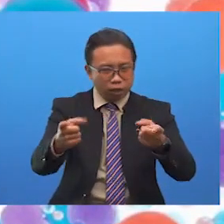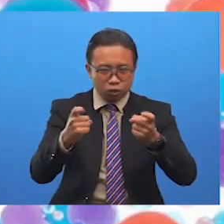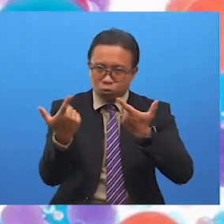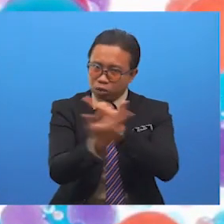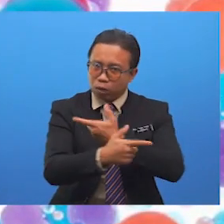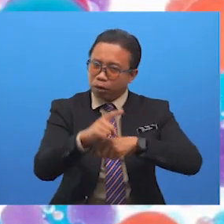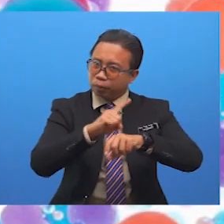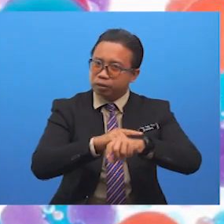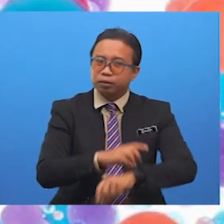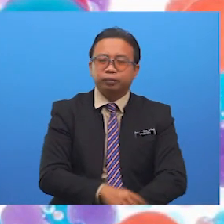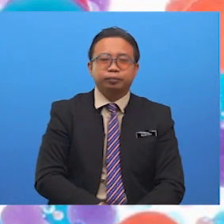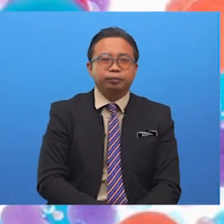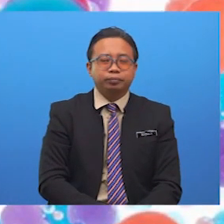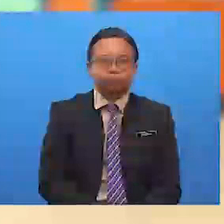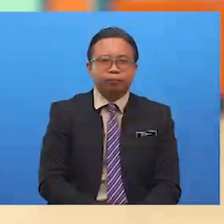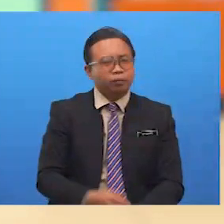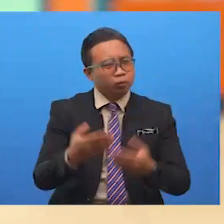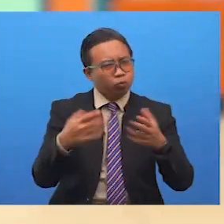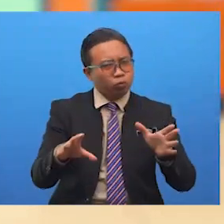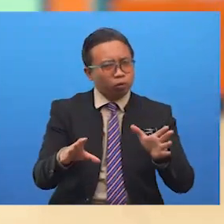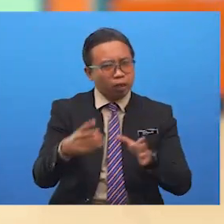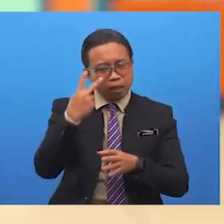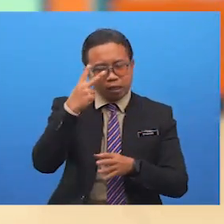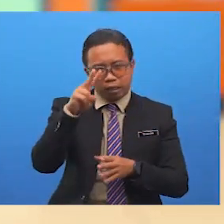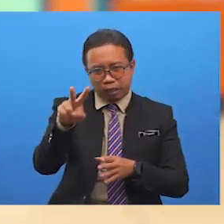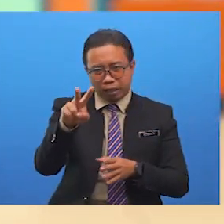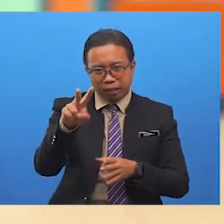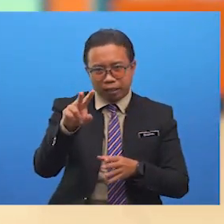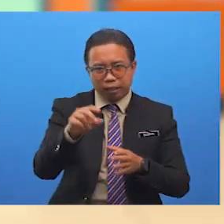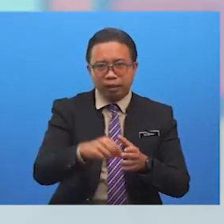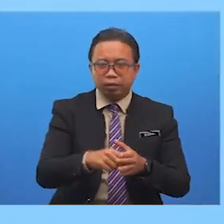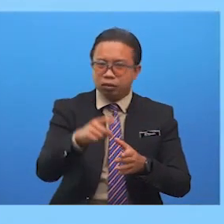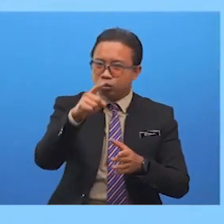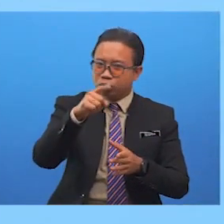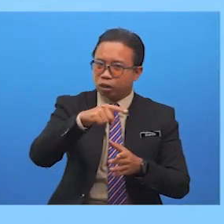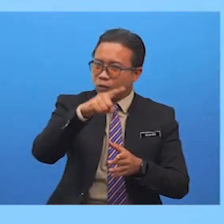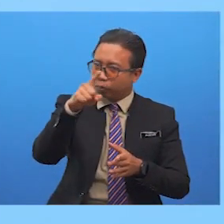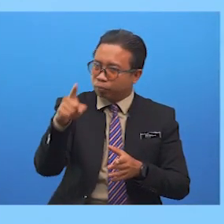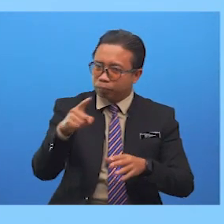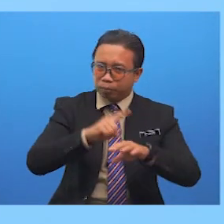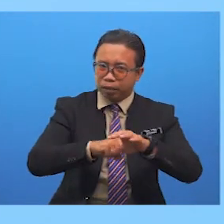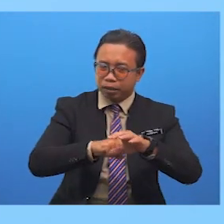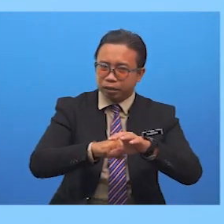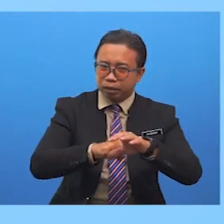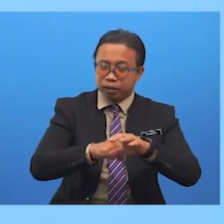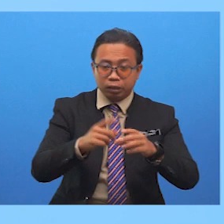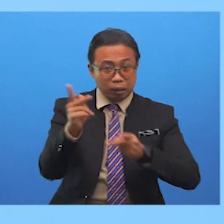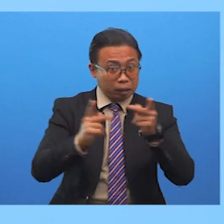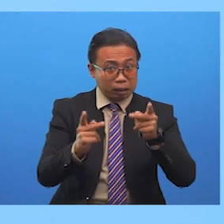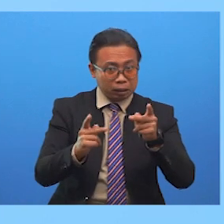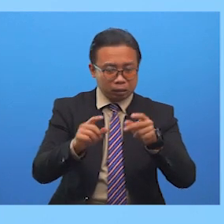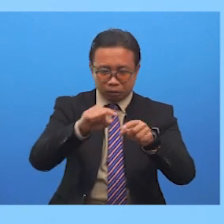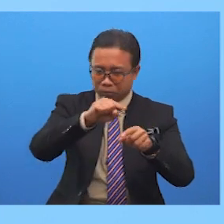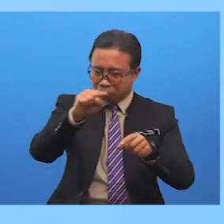melawan masa Pernahkah murid-murid melihat gerakan jarum pada mite laju kereta